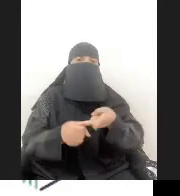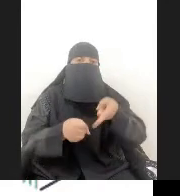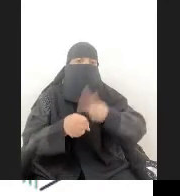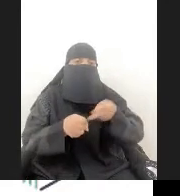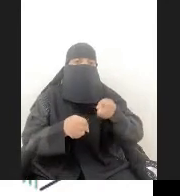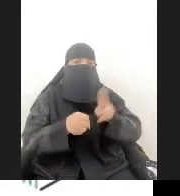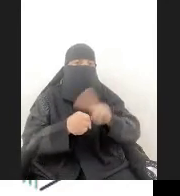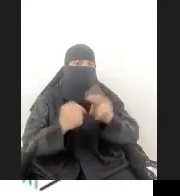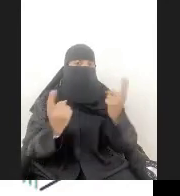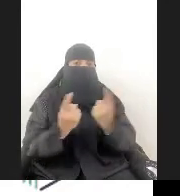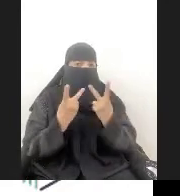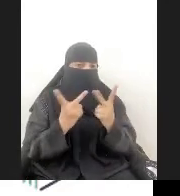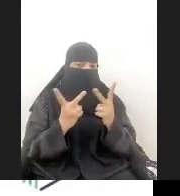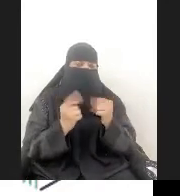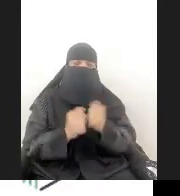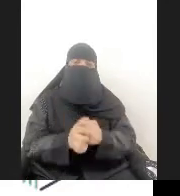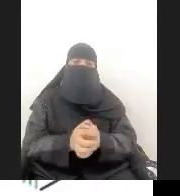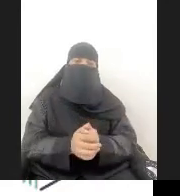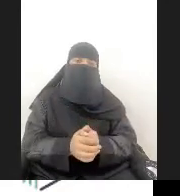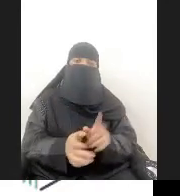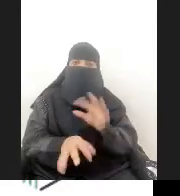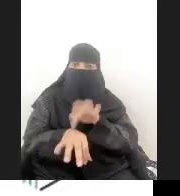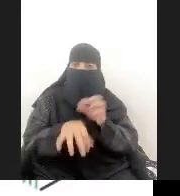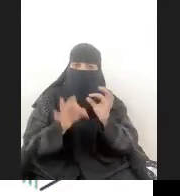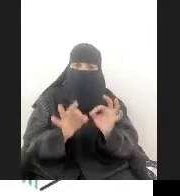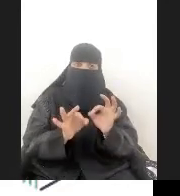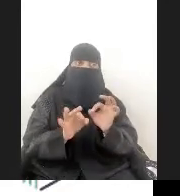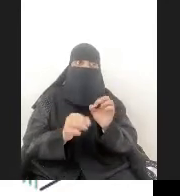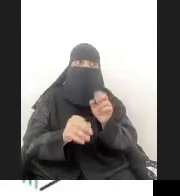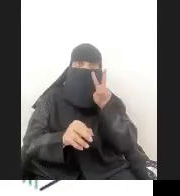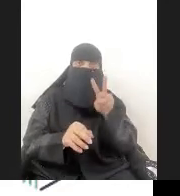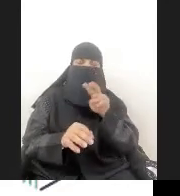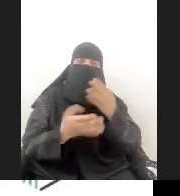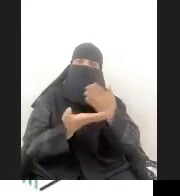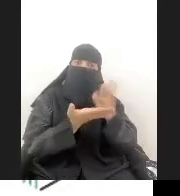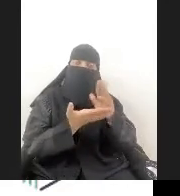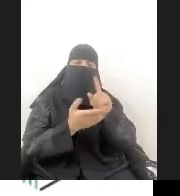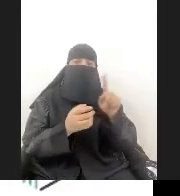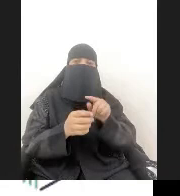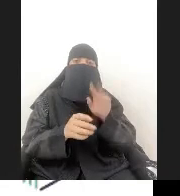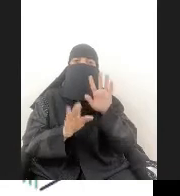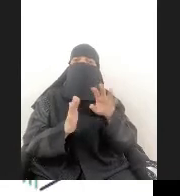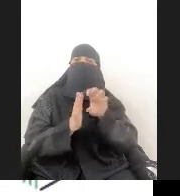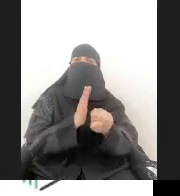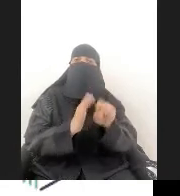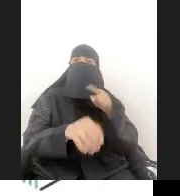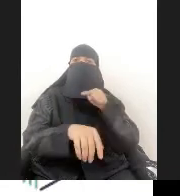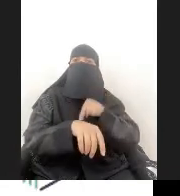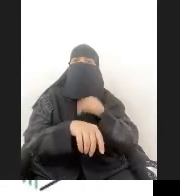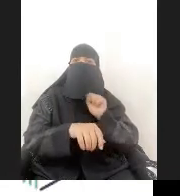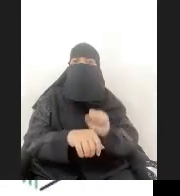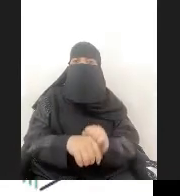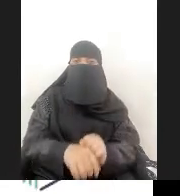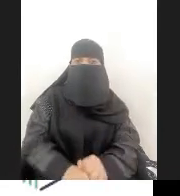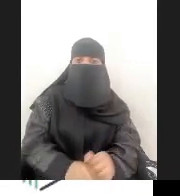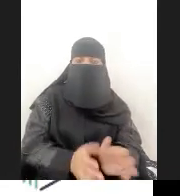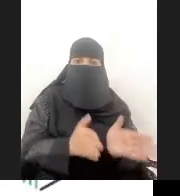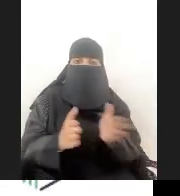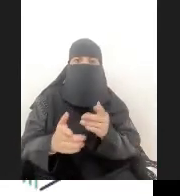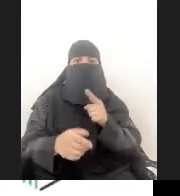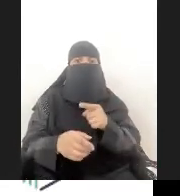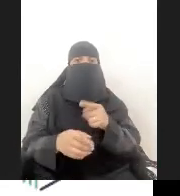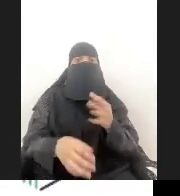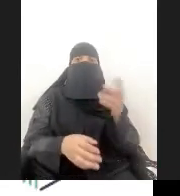أعيده هنا. إذا هذه التكنيك الاستراتيجية الموجودة مع الخبرة ستكتسبها، ولكن أعط نفسك